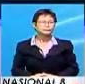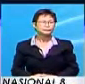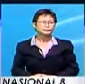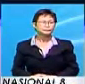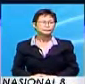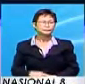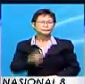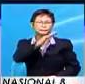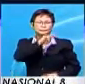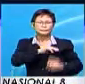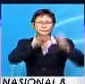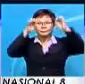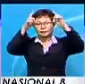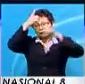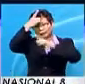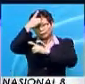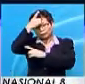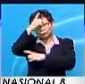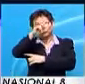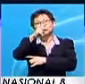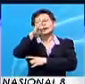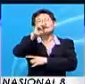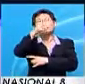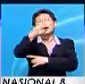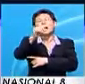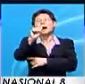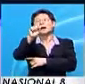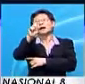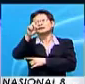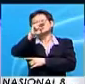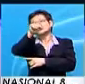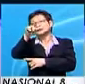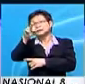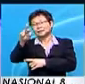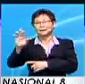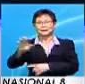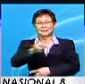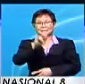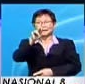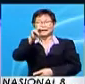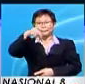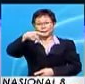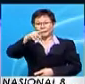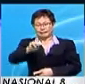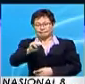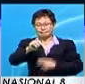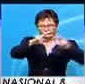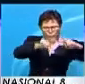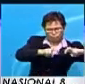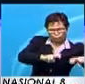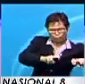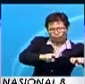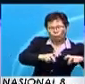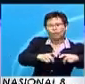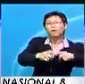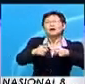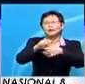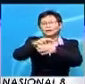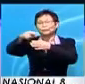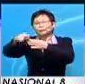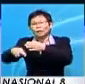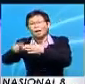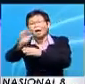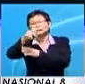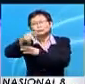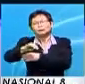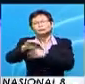Sementara itu, Menteri Pendidikan Datuk Seri Mahathir Khalid menegaskan pihak kementerian akan melakukan analisis keputusan SPM 2015. Ia